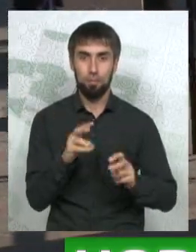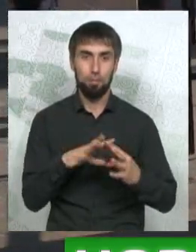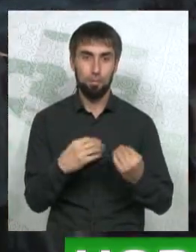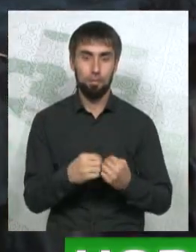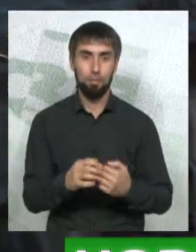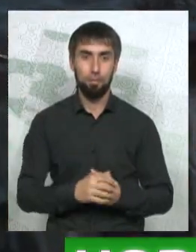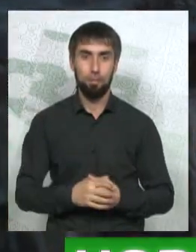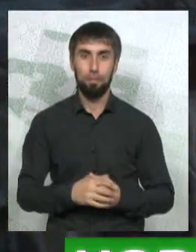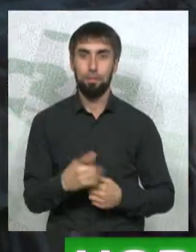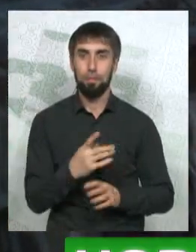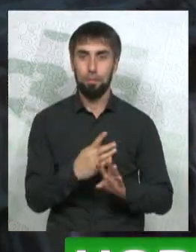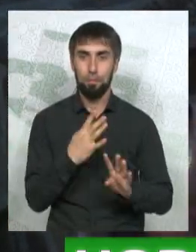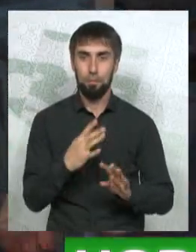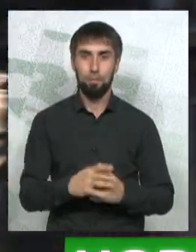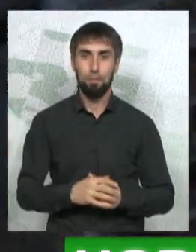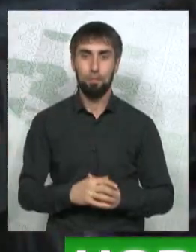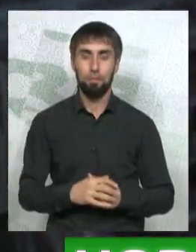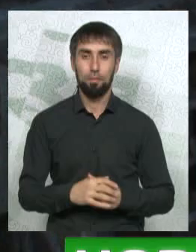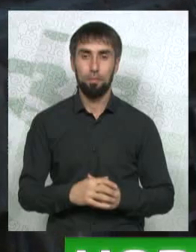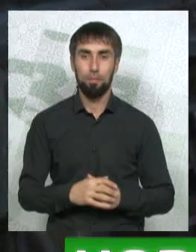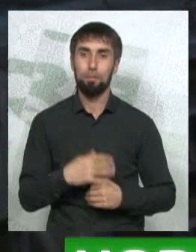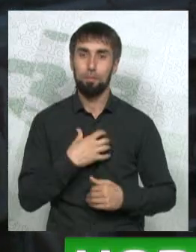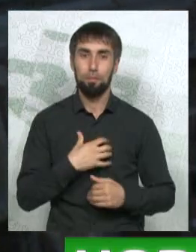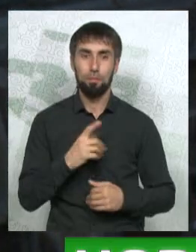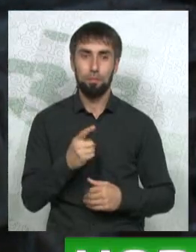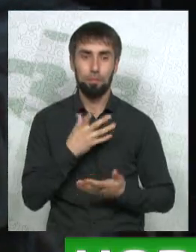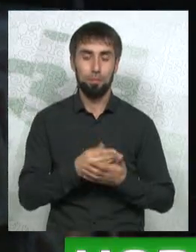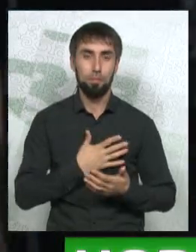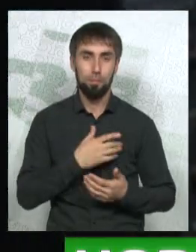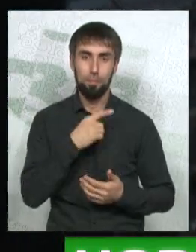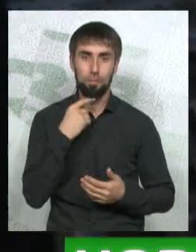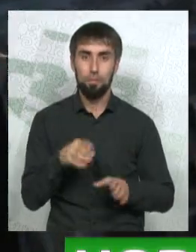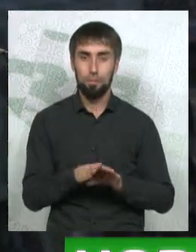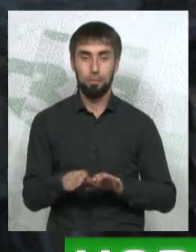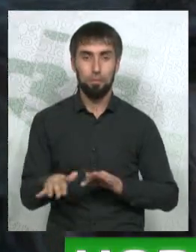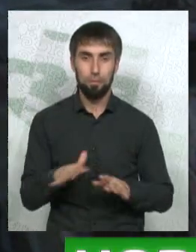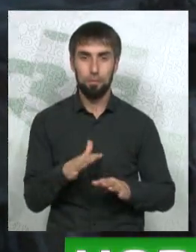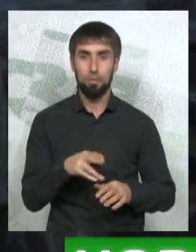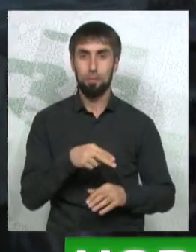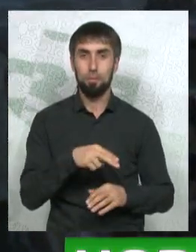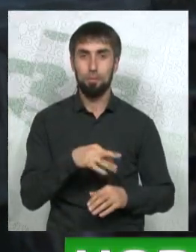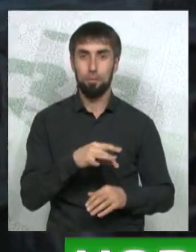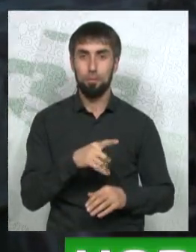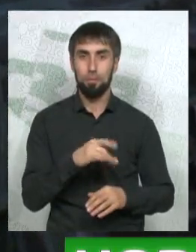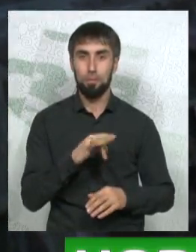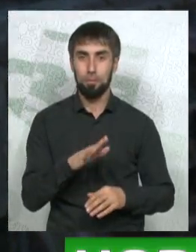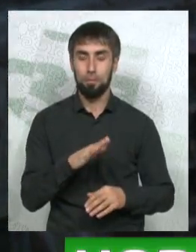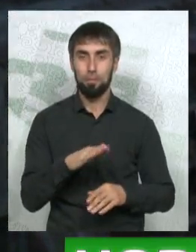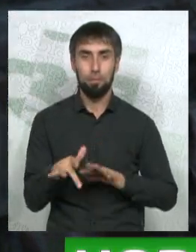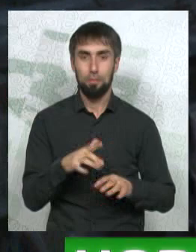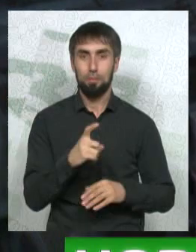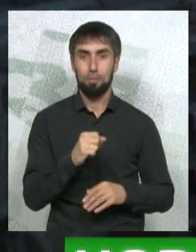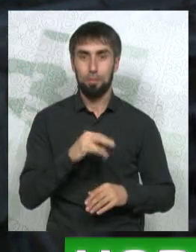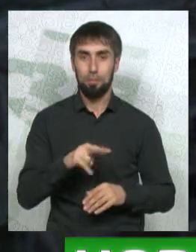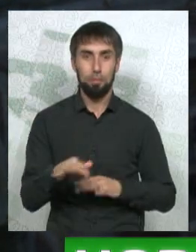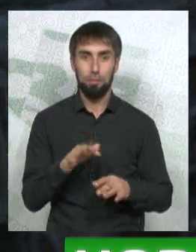семьями. В первую очередь важно, почему нашей республике подобные мероприятия, позитивные мероприятия, халяльные